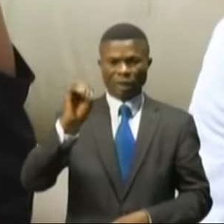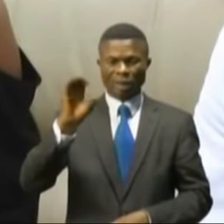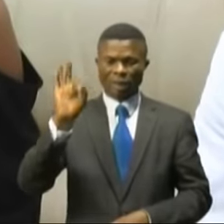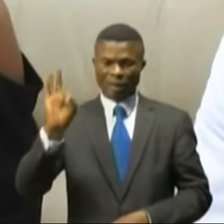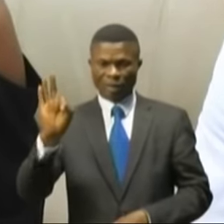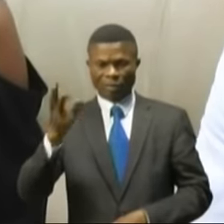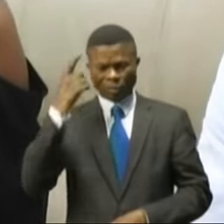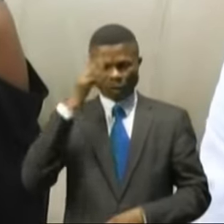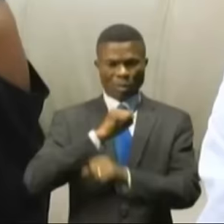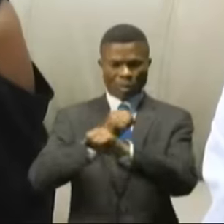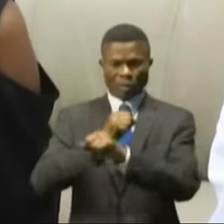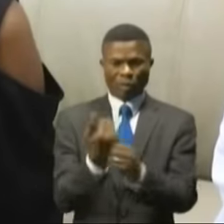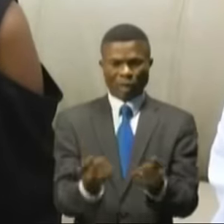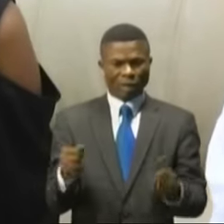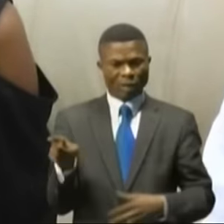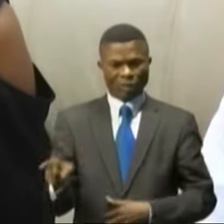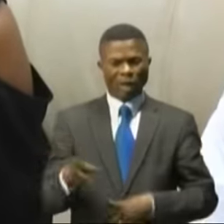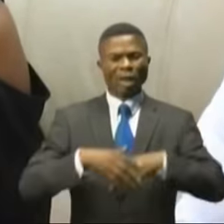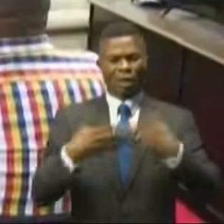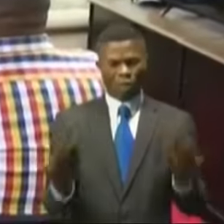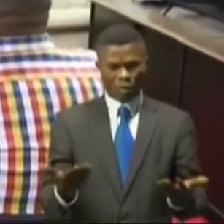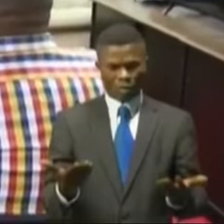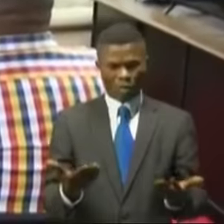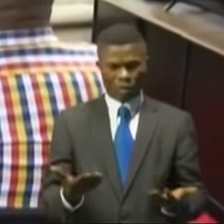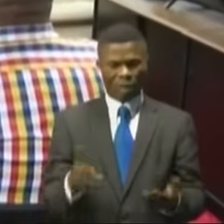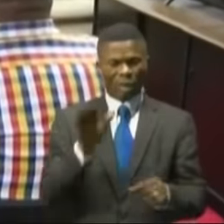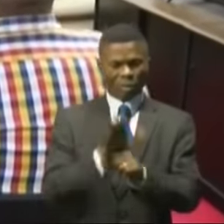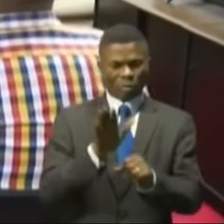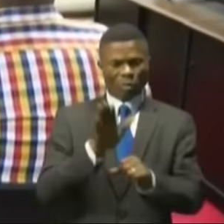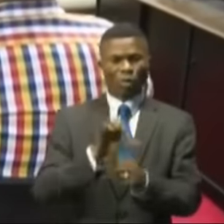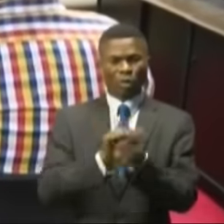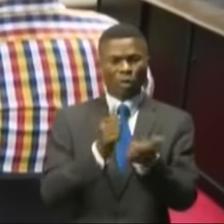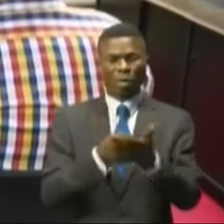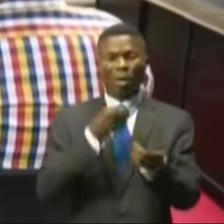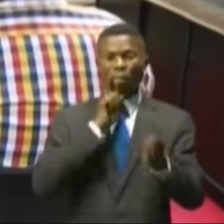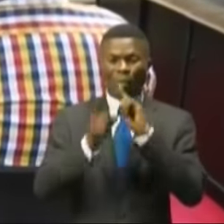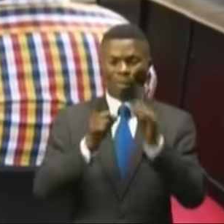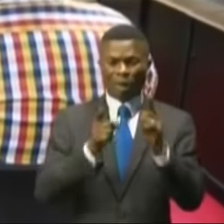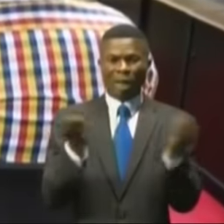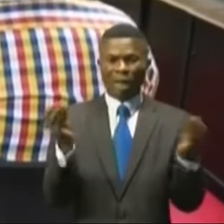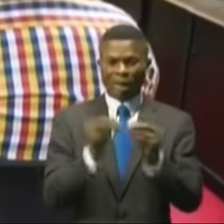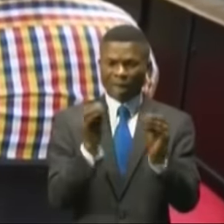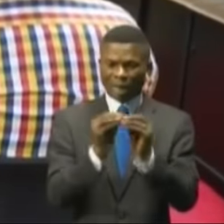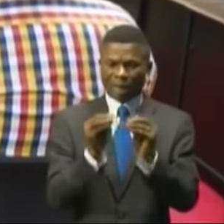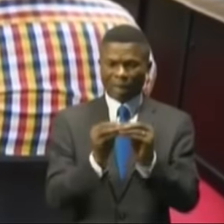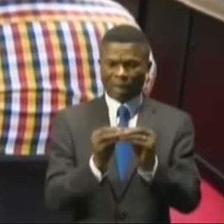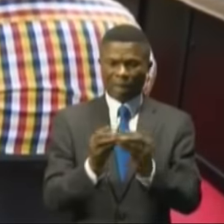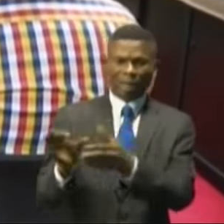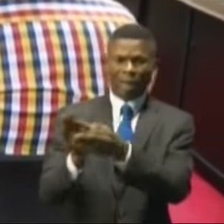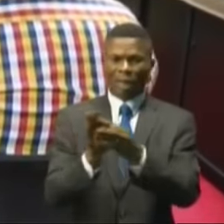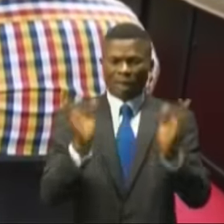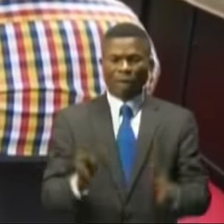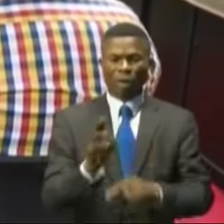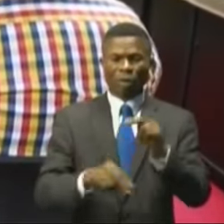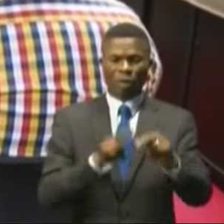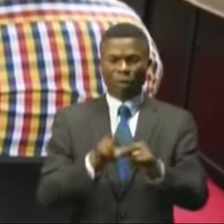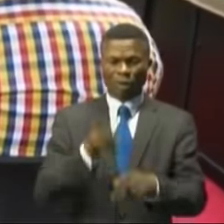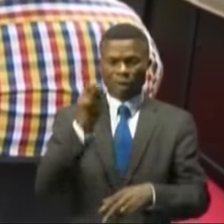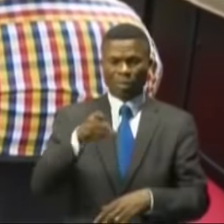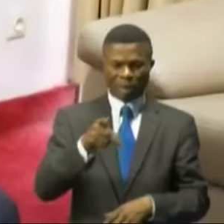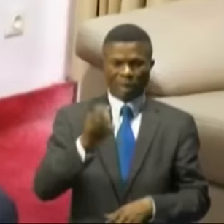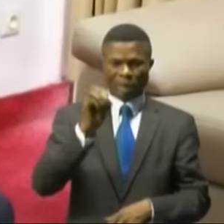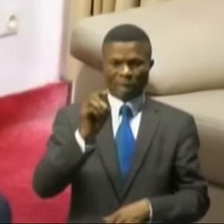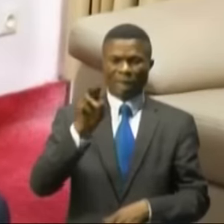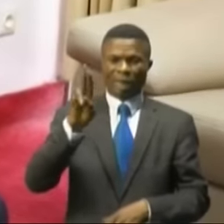assurer la protection de ces enfants? Ce sont autant de questions abordées lors de l'entretien entre le corps de coordonnateur national du PDDRCS,